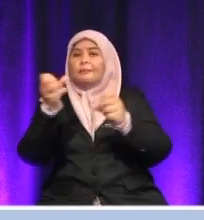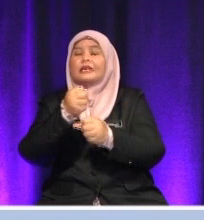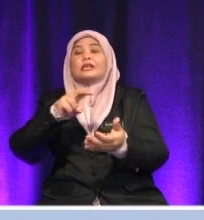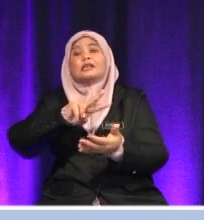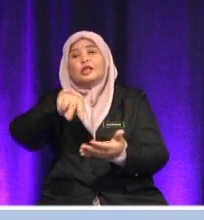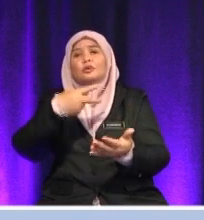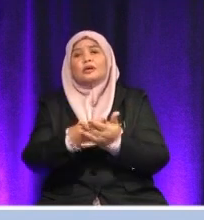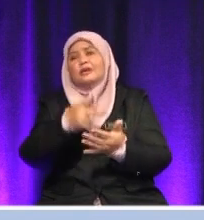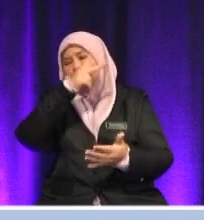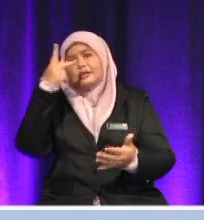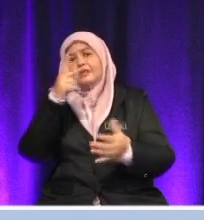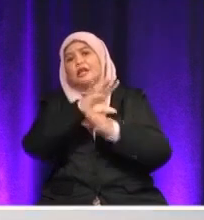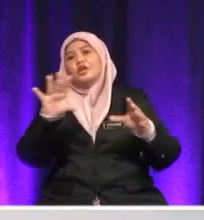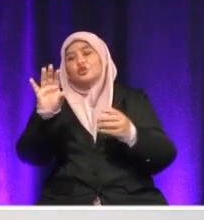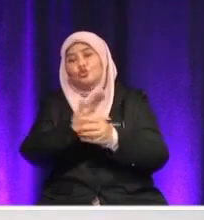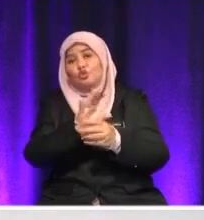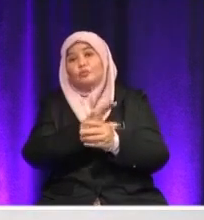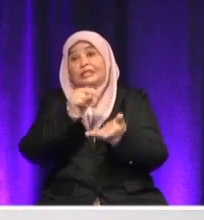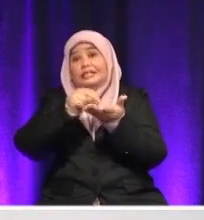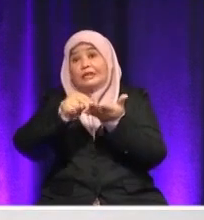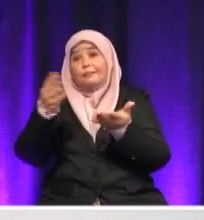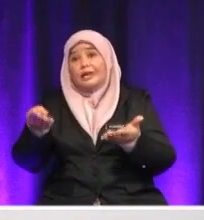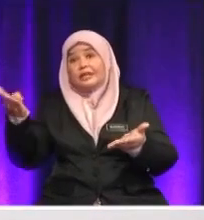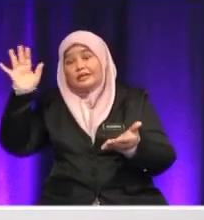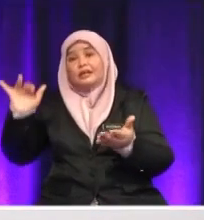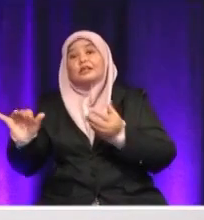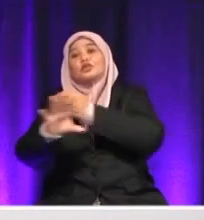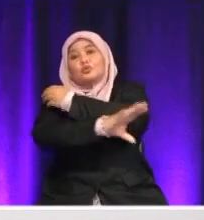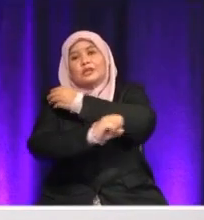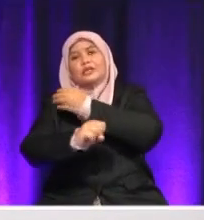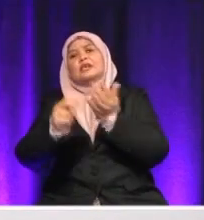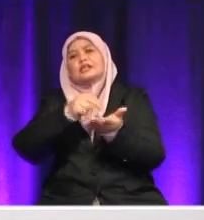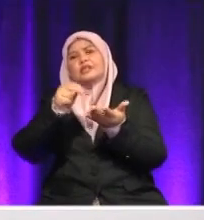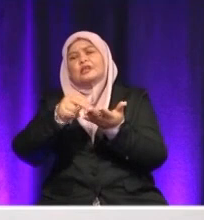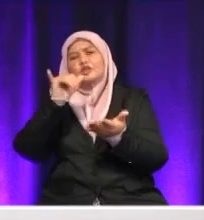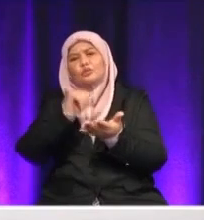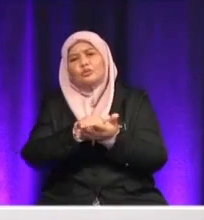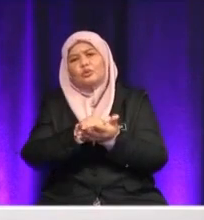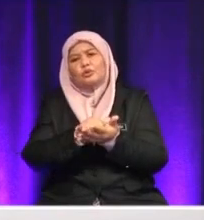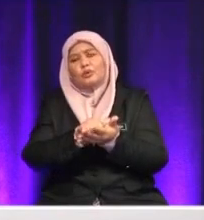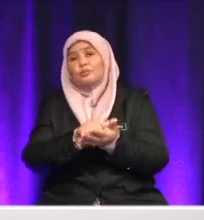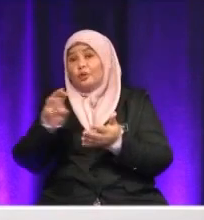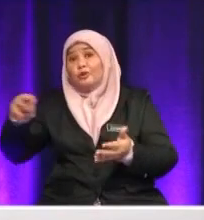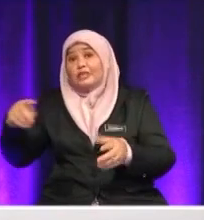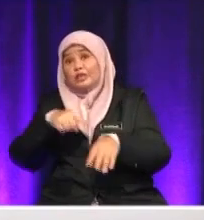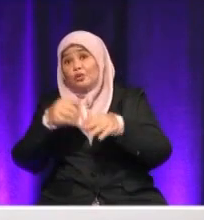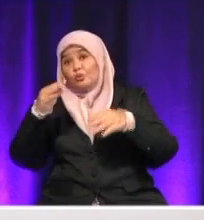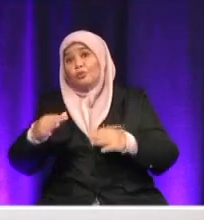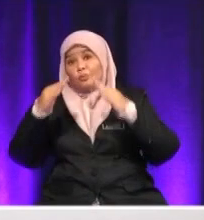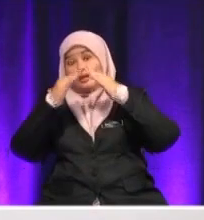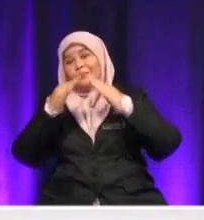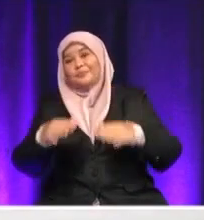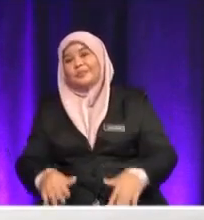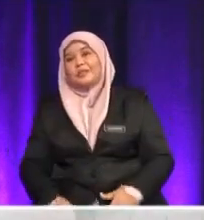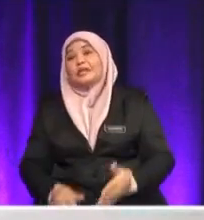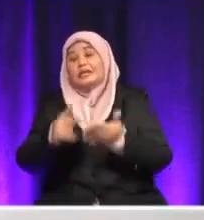kerana tidak cukup nisab barang yang dicuri itu. Baik. Okey, nisab tu, hakim, juga cuma murid-murid di rumah, nisab ni kadar dia